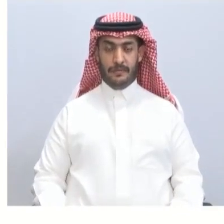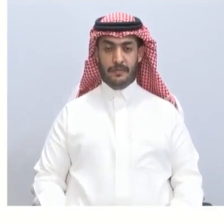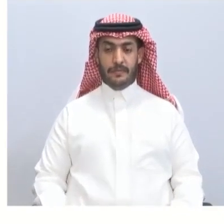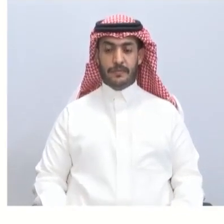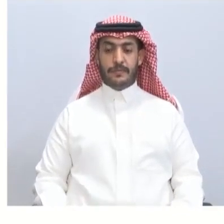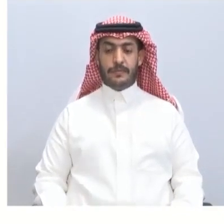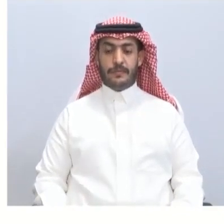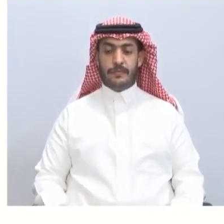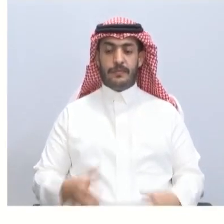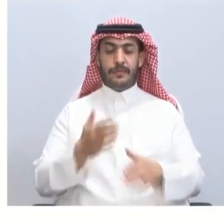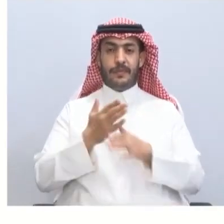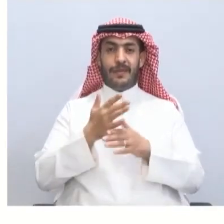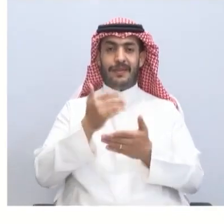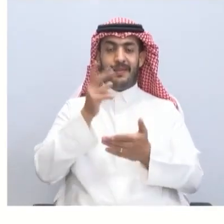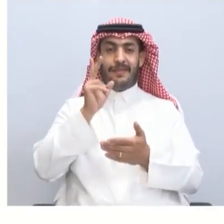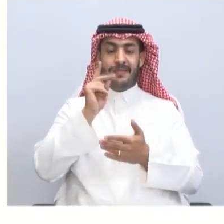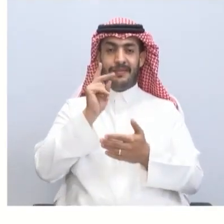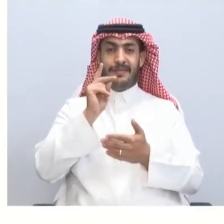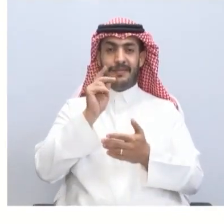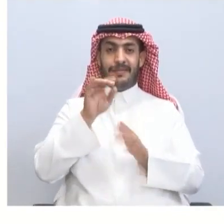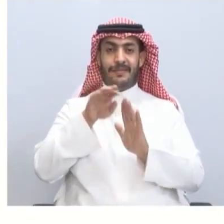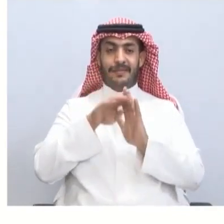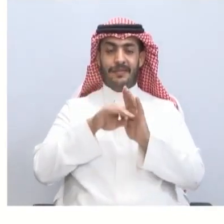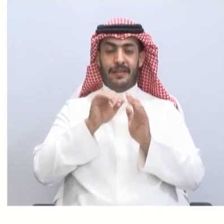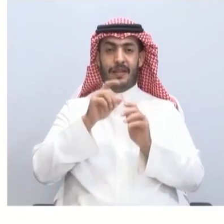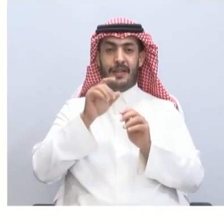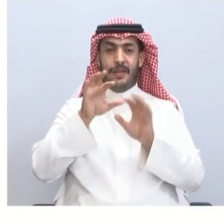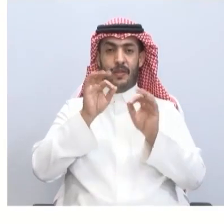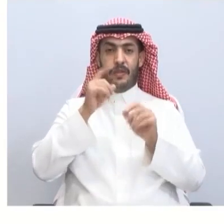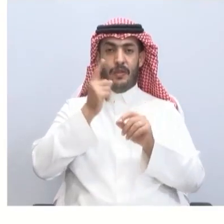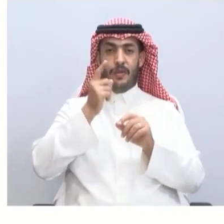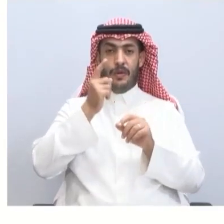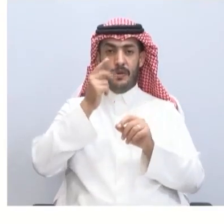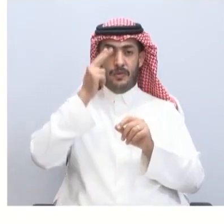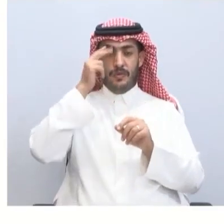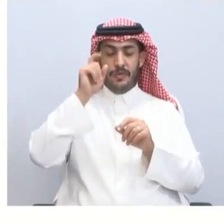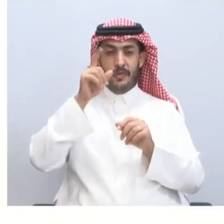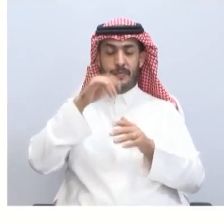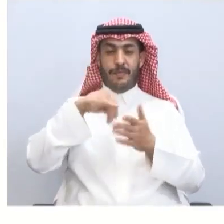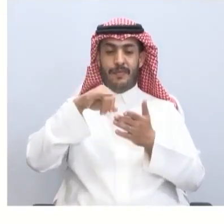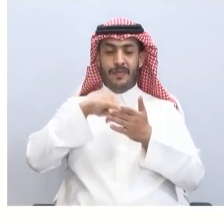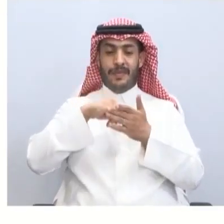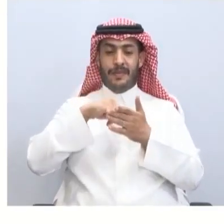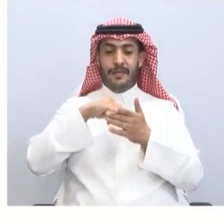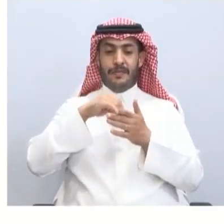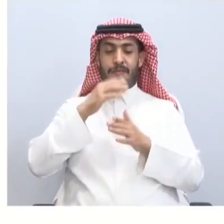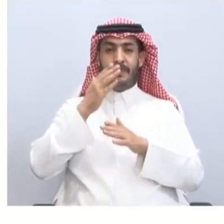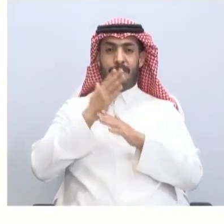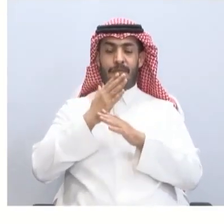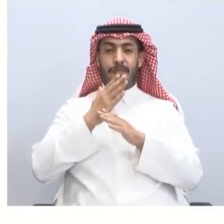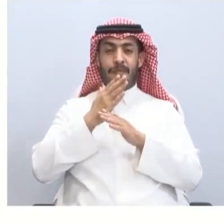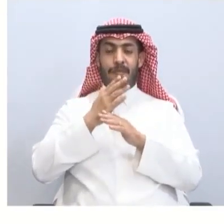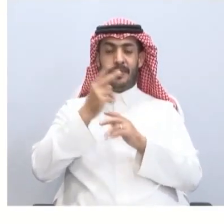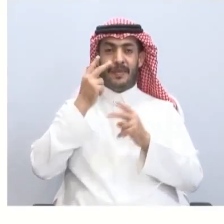ايضا تمسك الاهالي بخيار الدوله السعوديه المركزيه لانهم ما